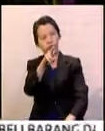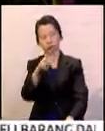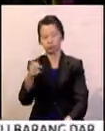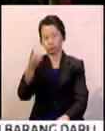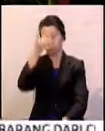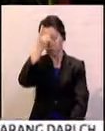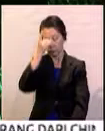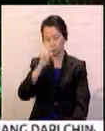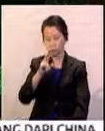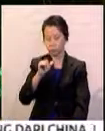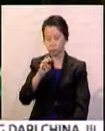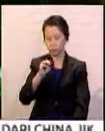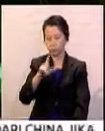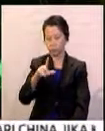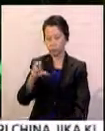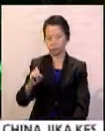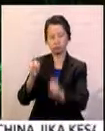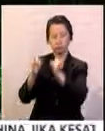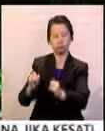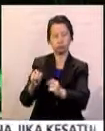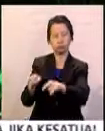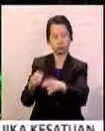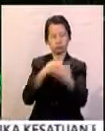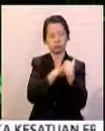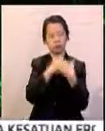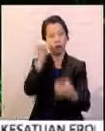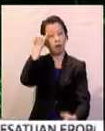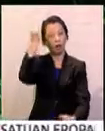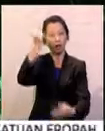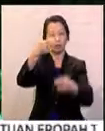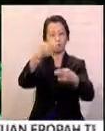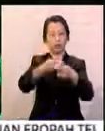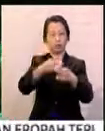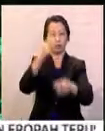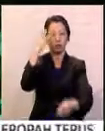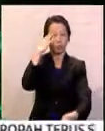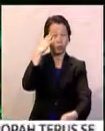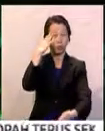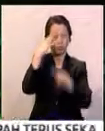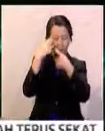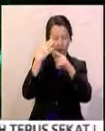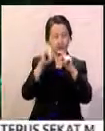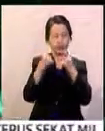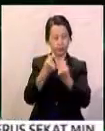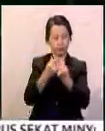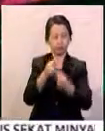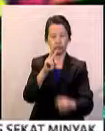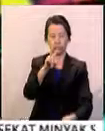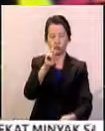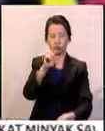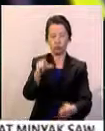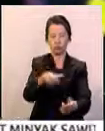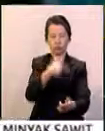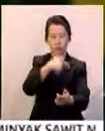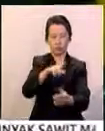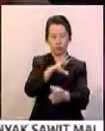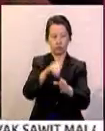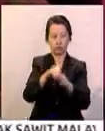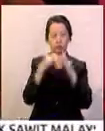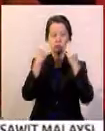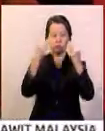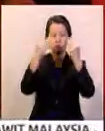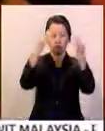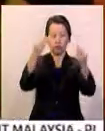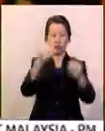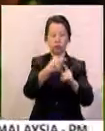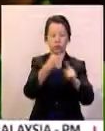ialah Datuk Ramli Sarif, individu yang bertanggungjawab mencetuskan nama Bumi Putra Rockers. Hampir 20 buah lagu termasuklah lagu popular